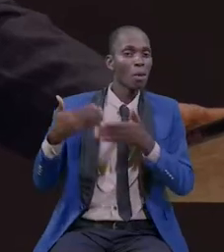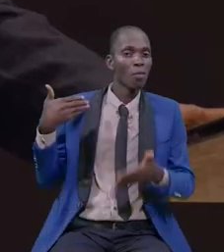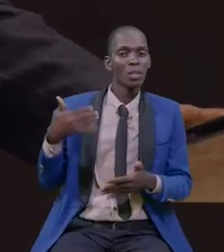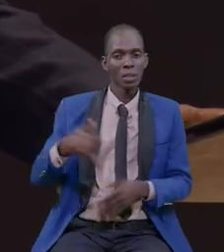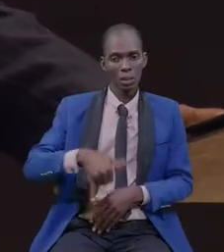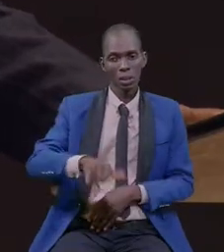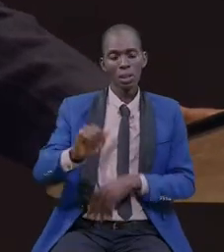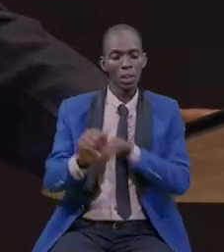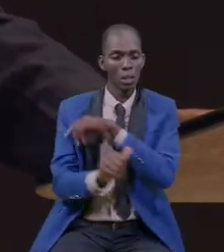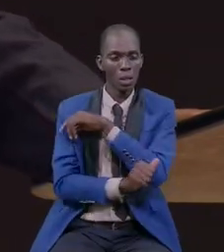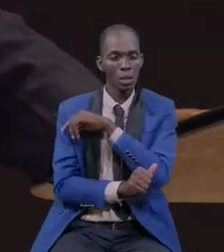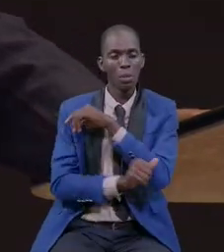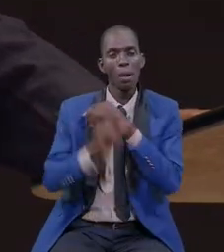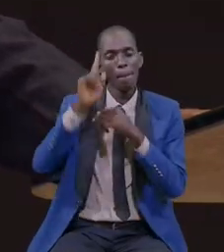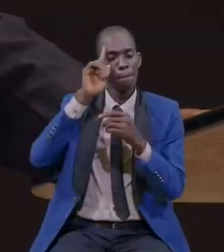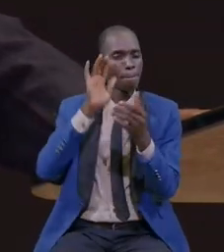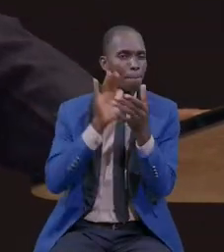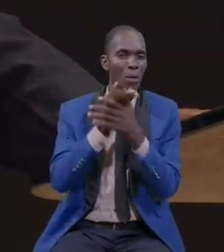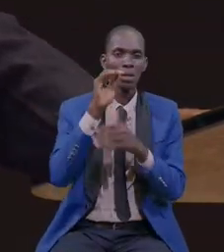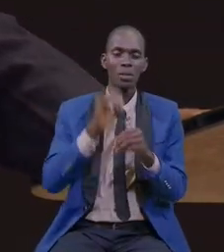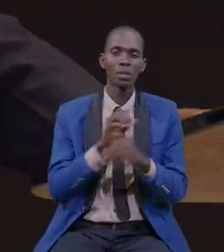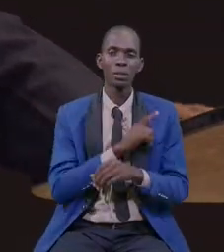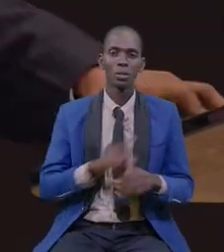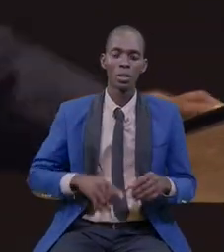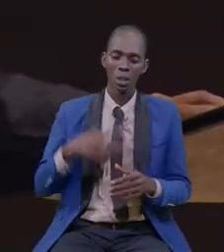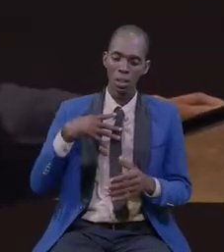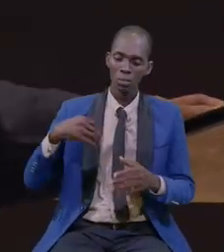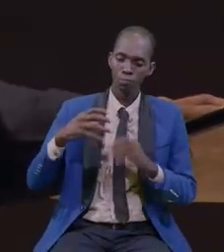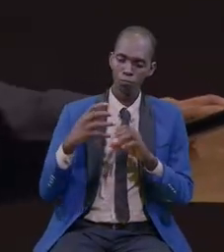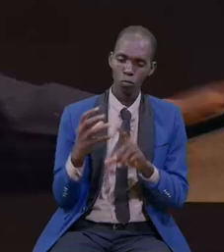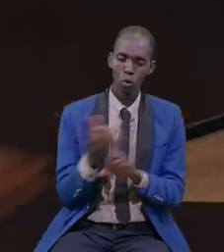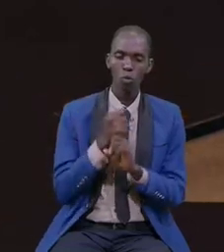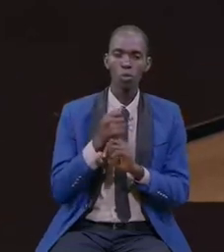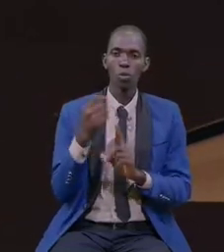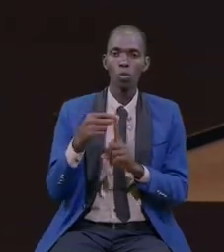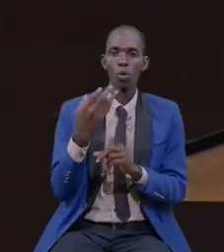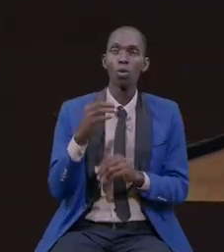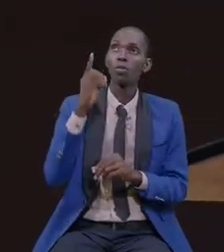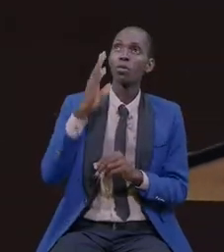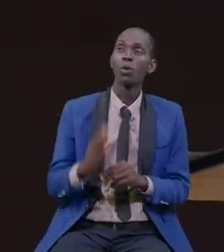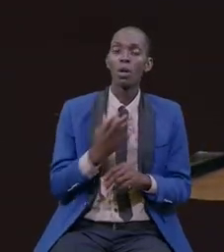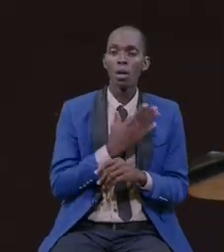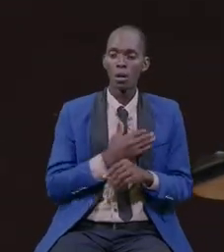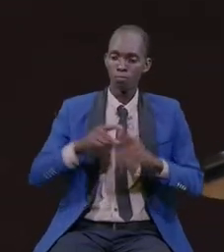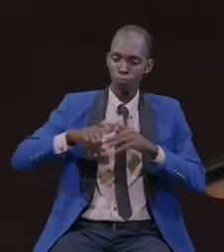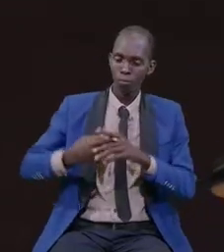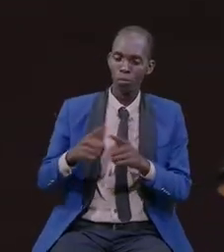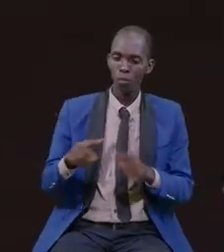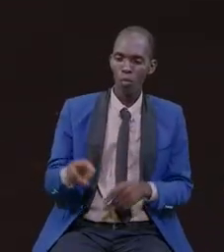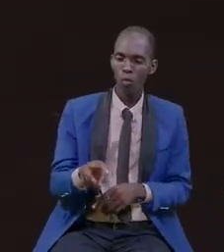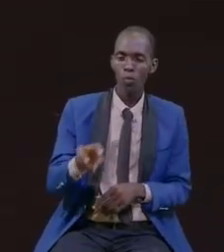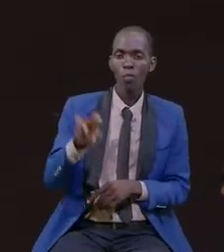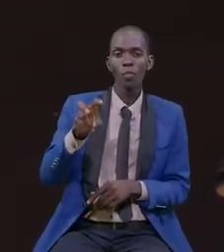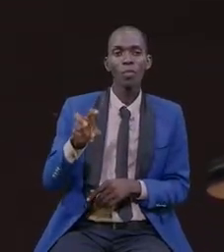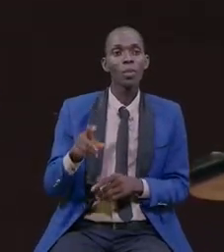auparavant il crut au Seigneur et Il s'est tenu sur sa parole il a commencé sa marche et il a